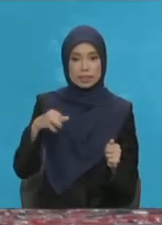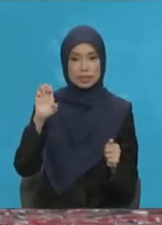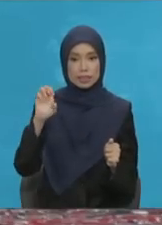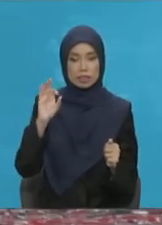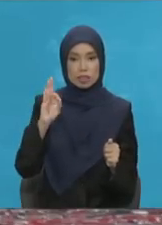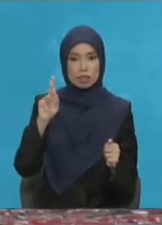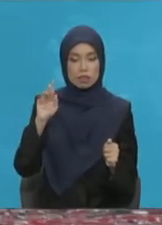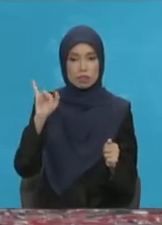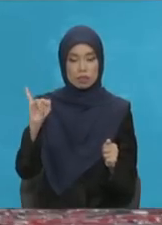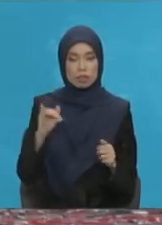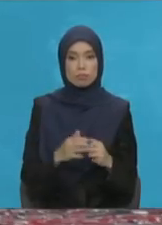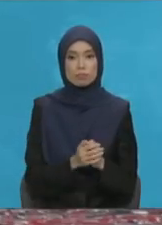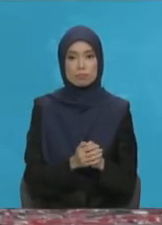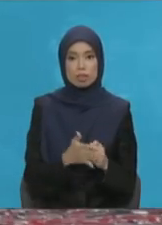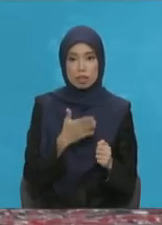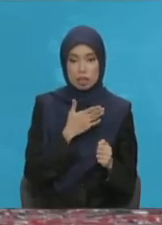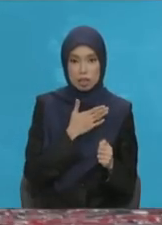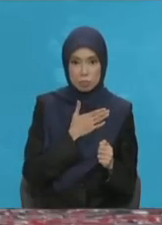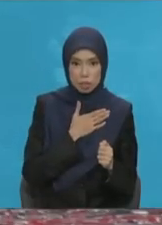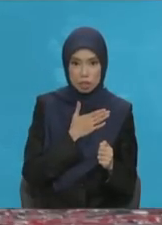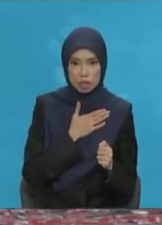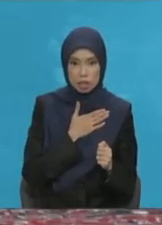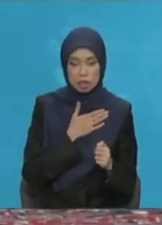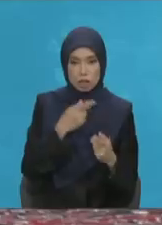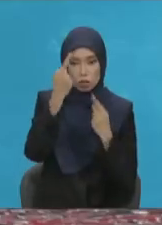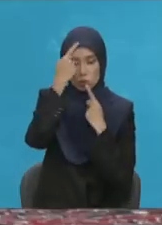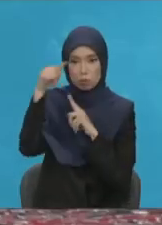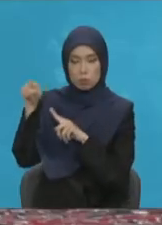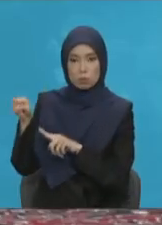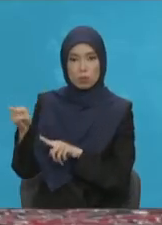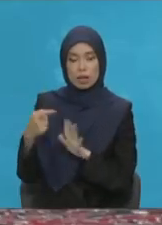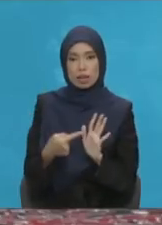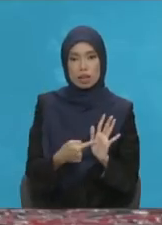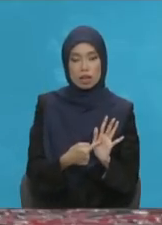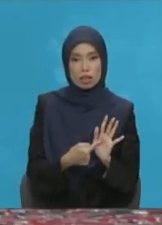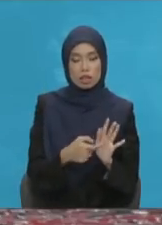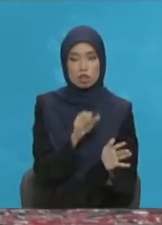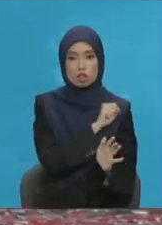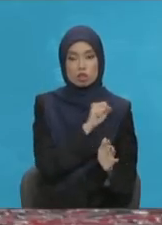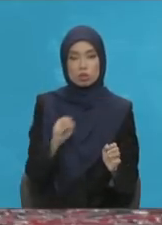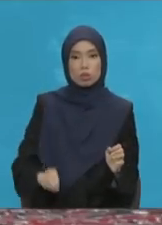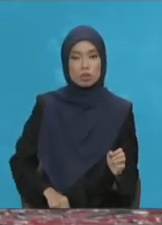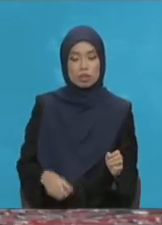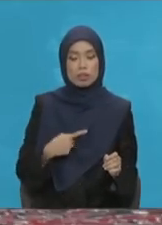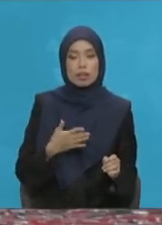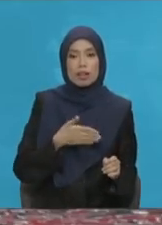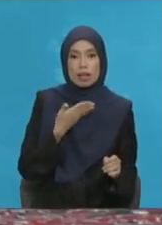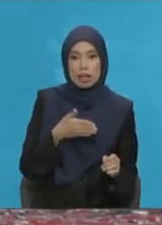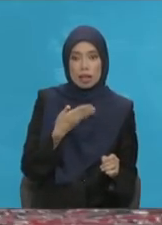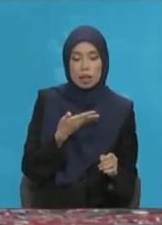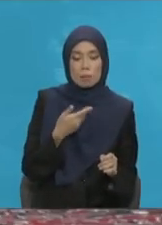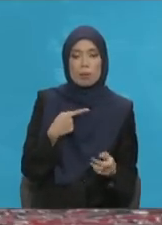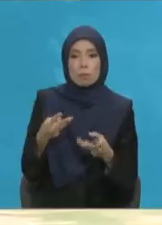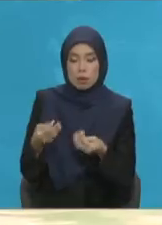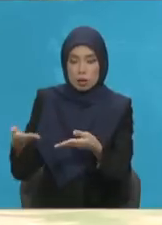prambas sebagai wakil yang dititahkan dengan sukacita menerima tanda di raja dan